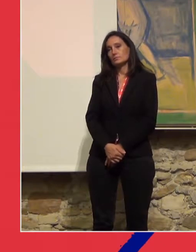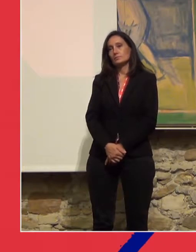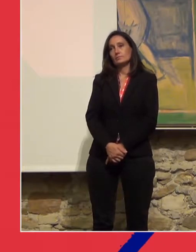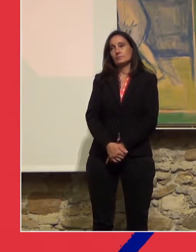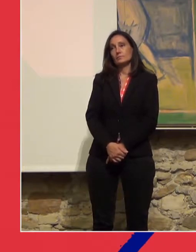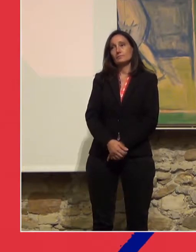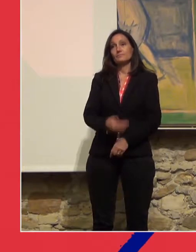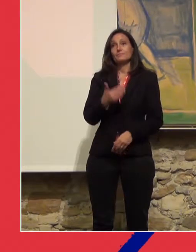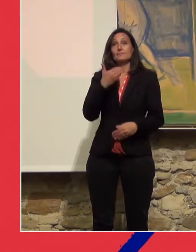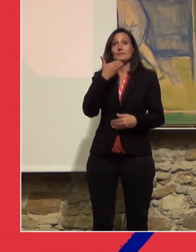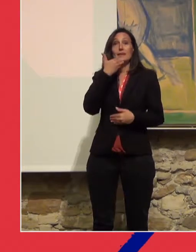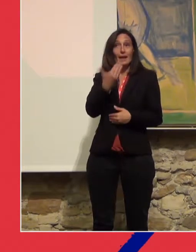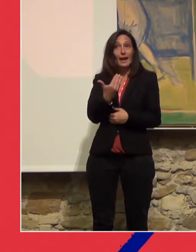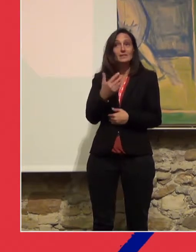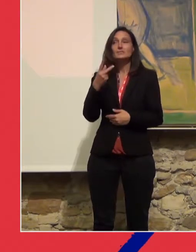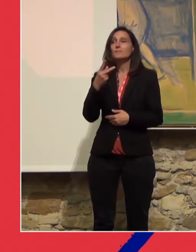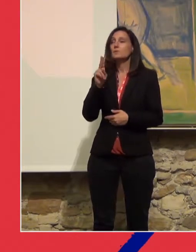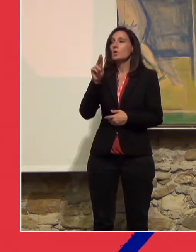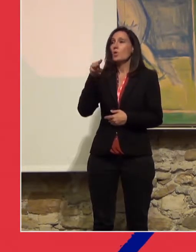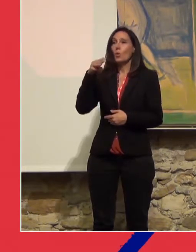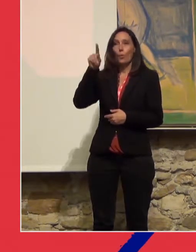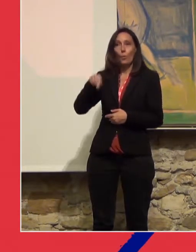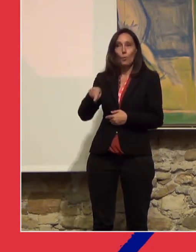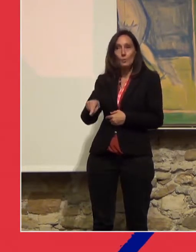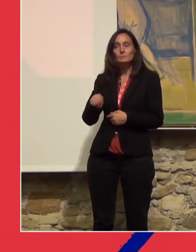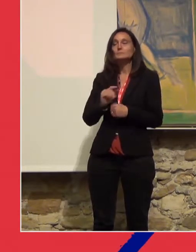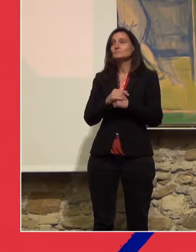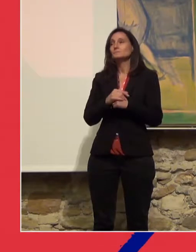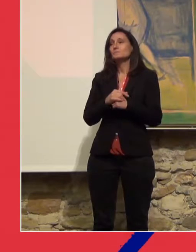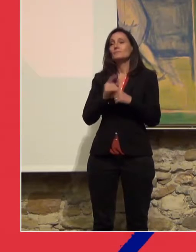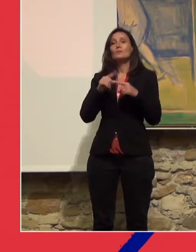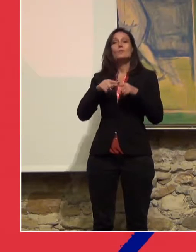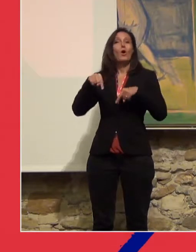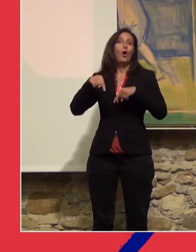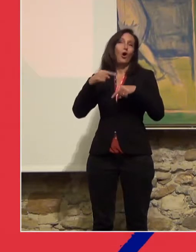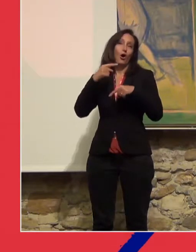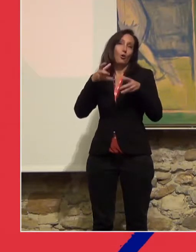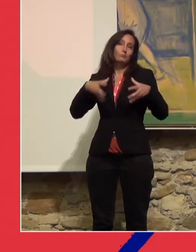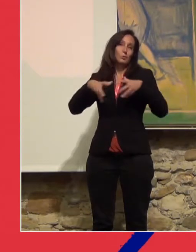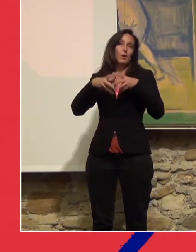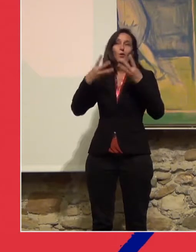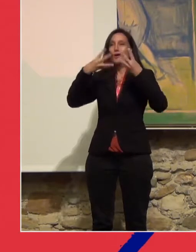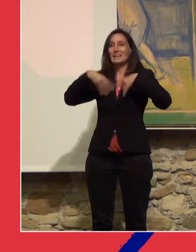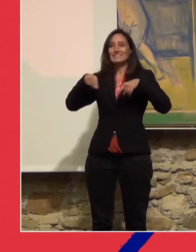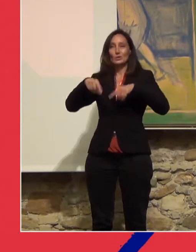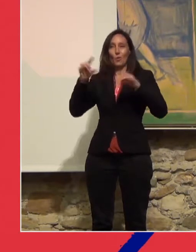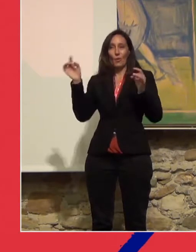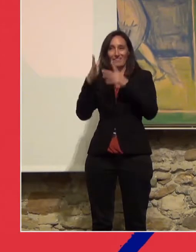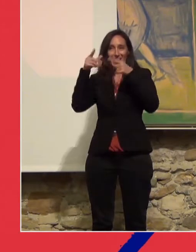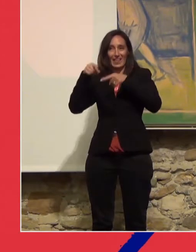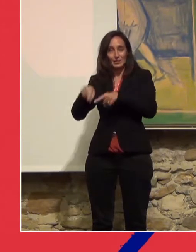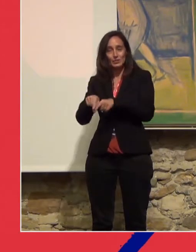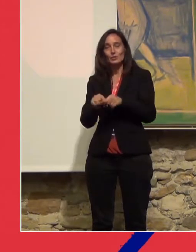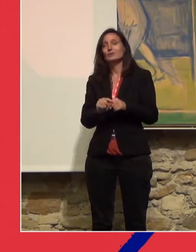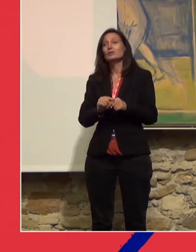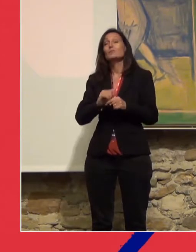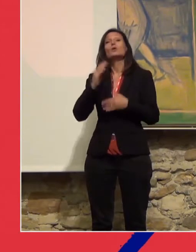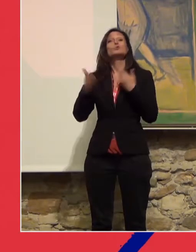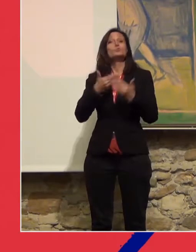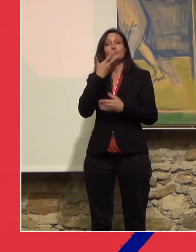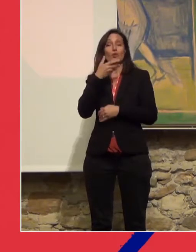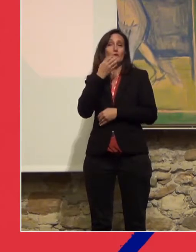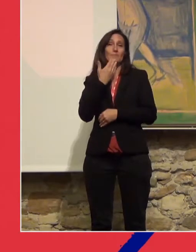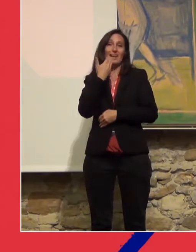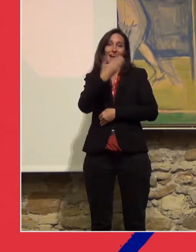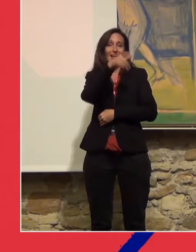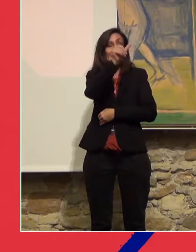Ringrazio CUM e gli organizzatori di questo incontro. Desidero ringraziare subito anche Massimo Recalcati,